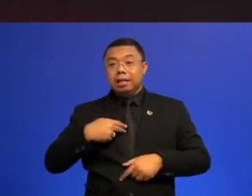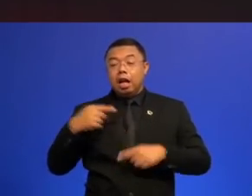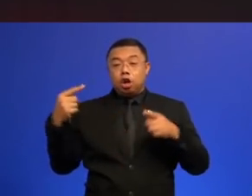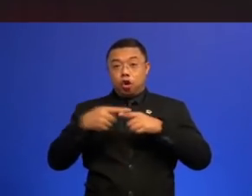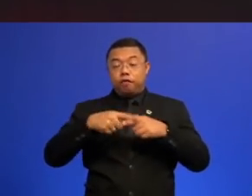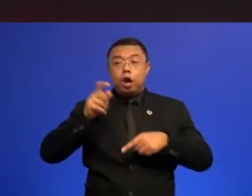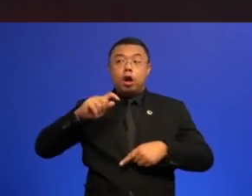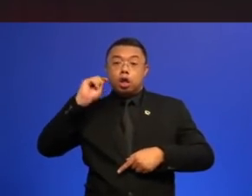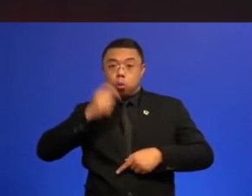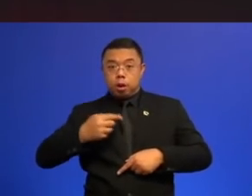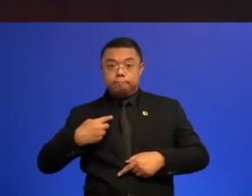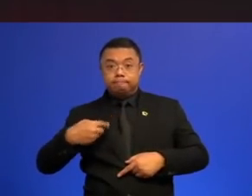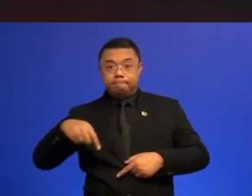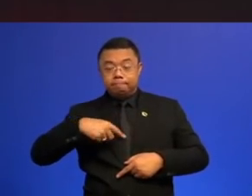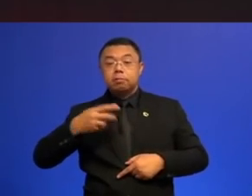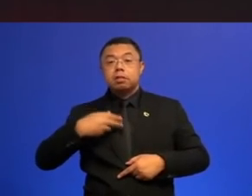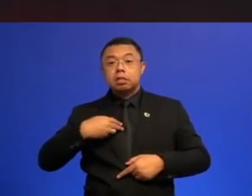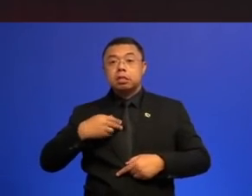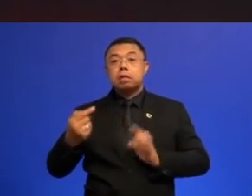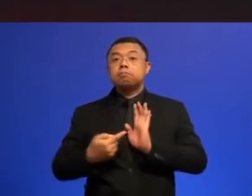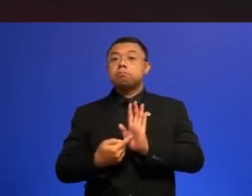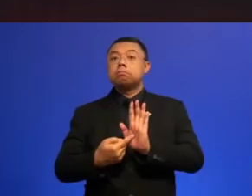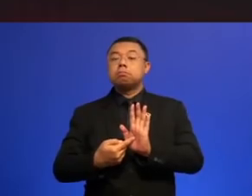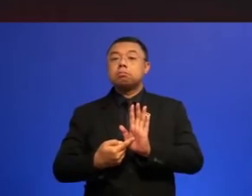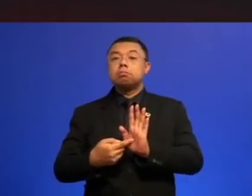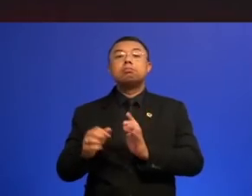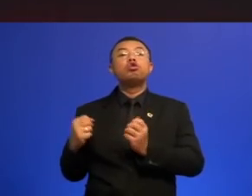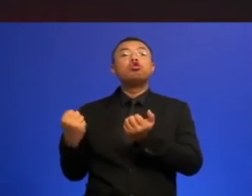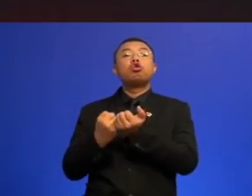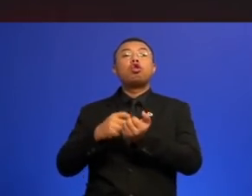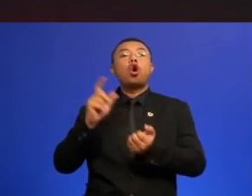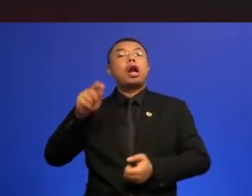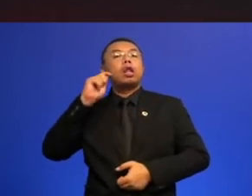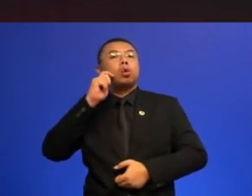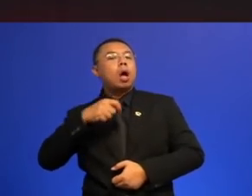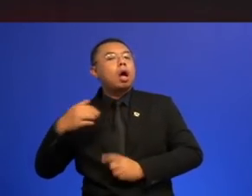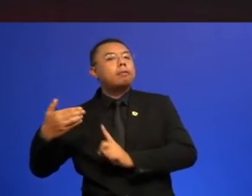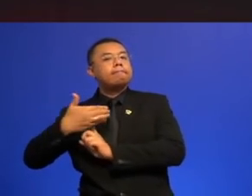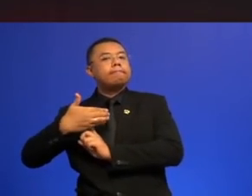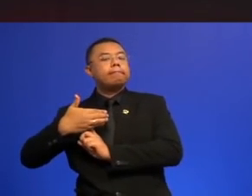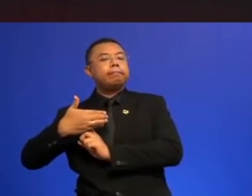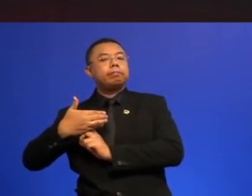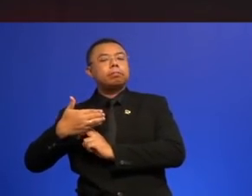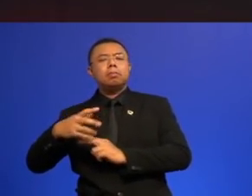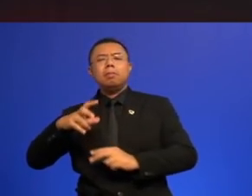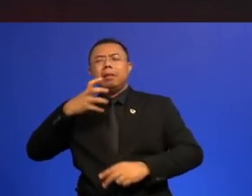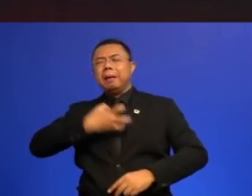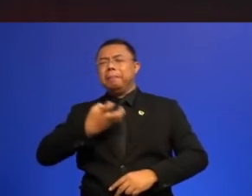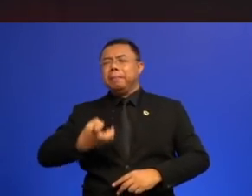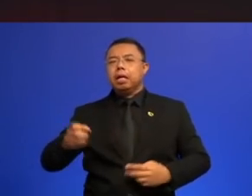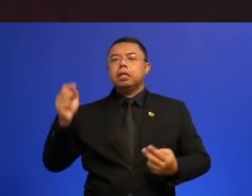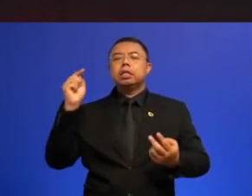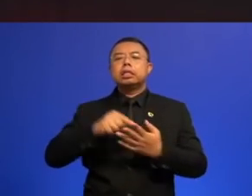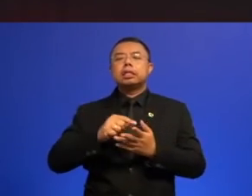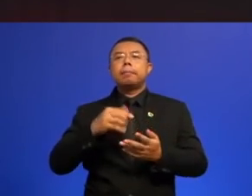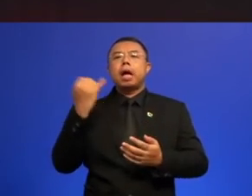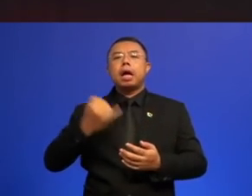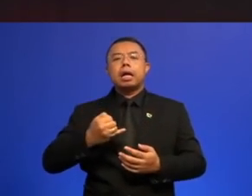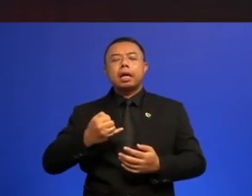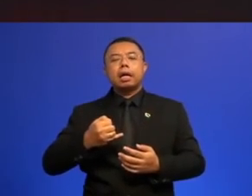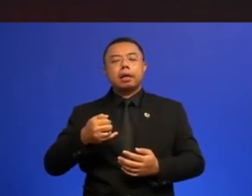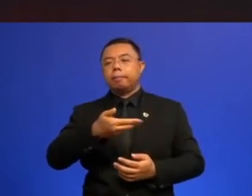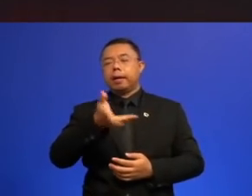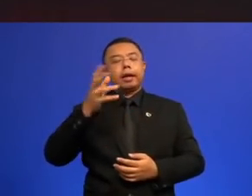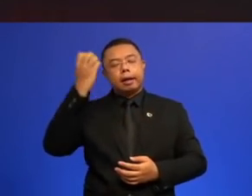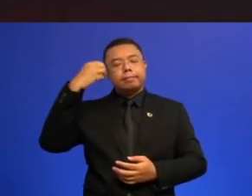konflik dengan orang tua kami, saya menunjukkan sikap berpihak kepada orang tua kami. Kepahitan itu sampai menutup akal